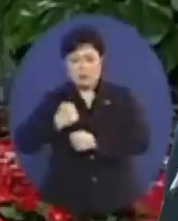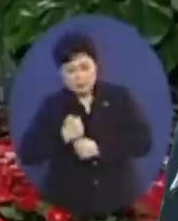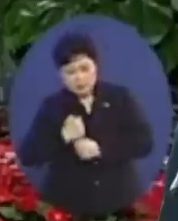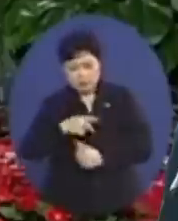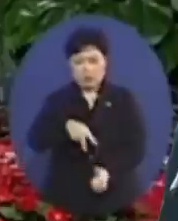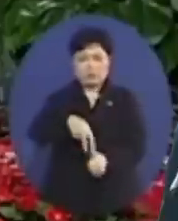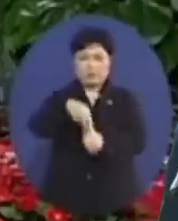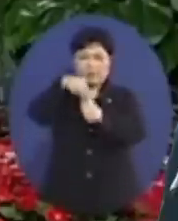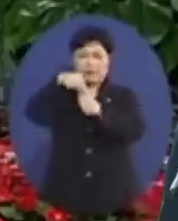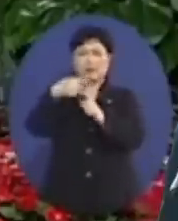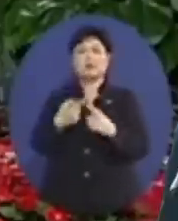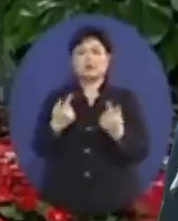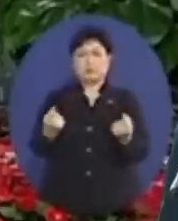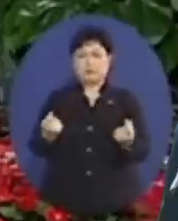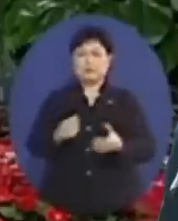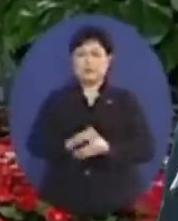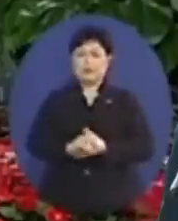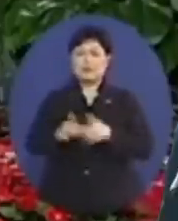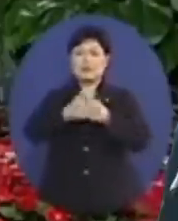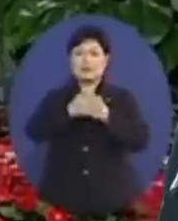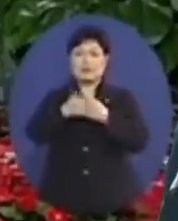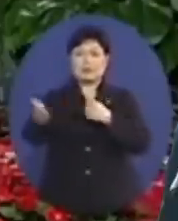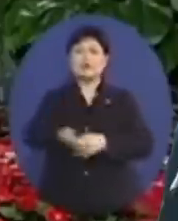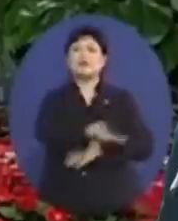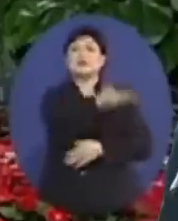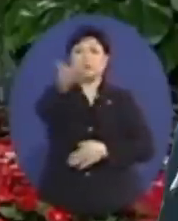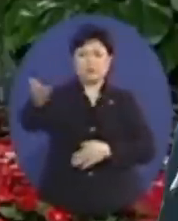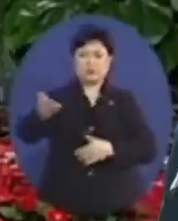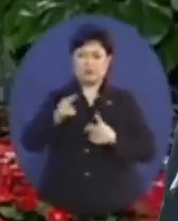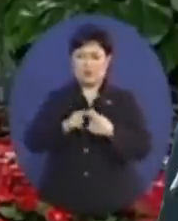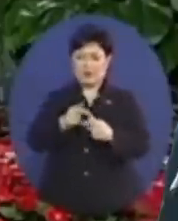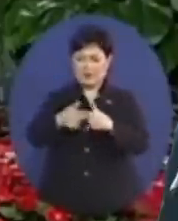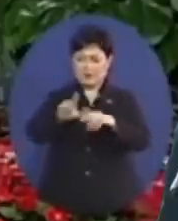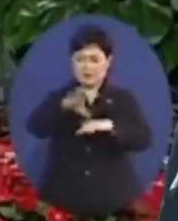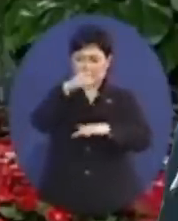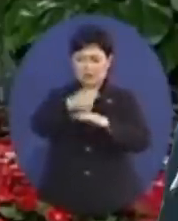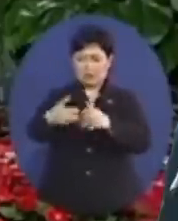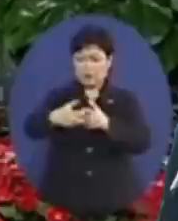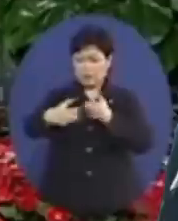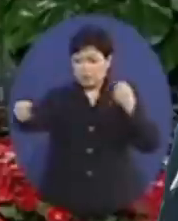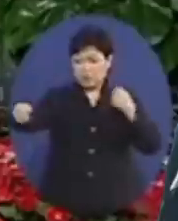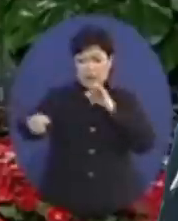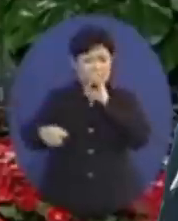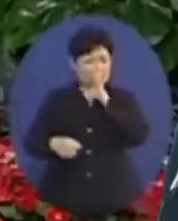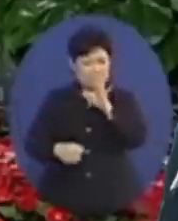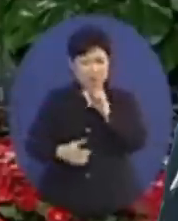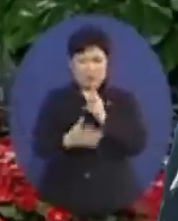것입니다. 그러므로 여러분과 예수 그리스도가 분리할래야 분리할 수가 없습니다.